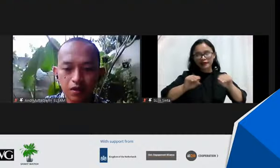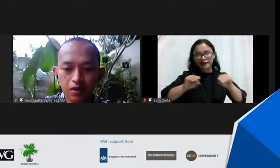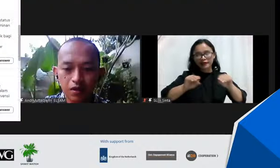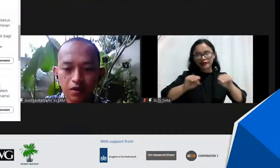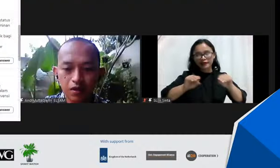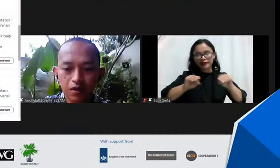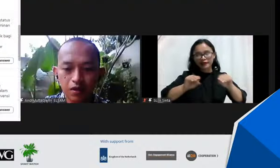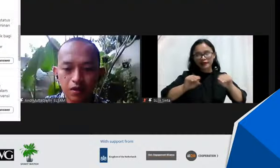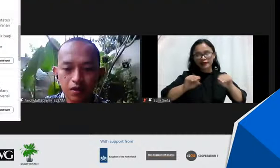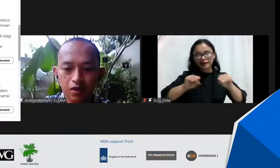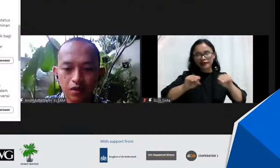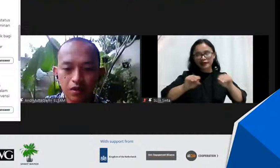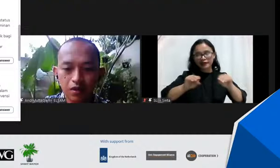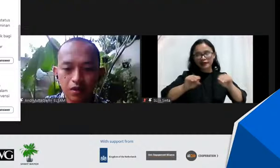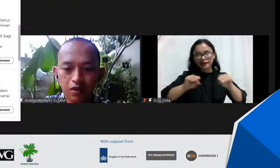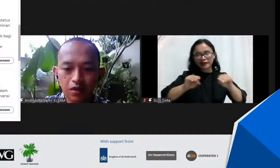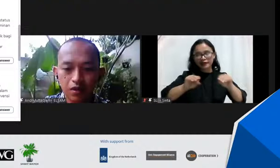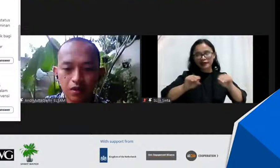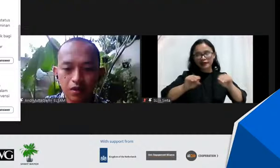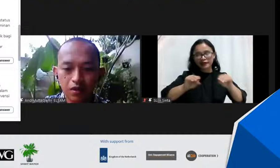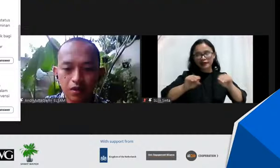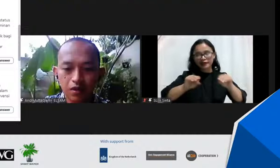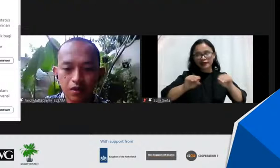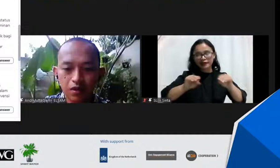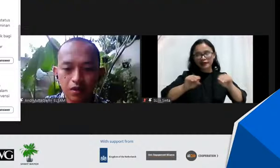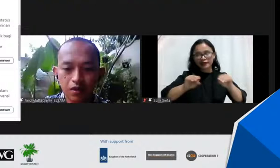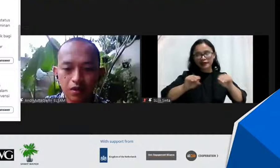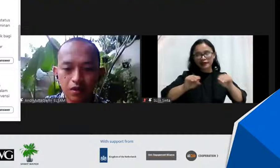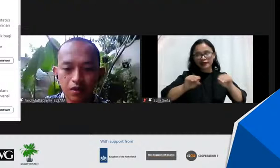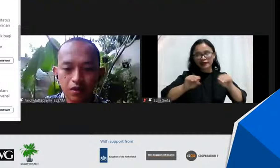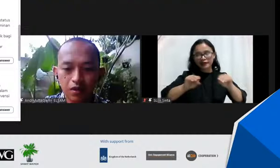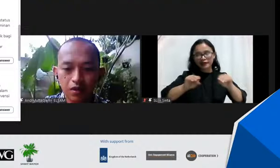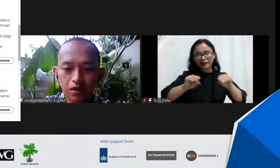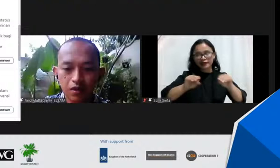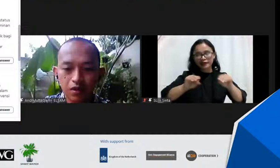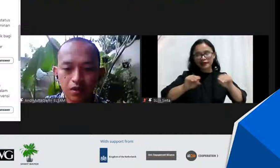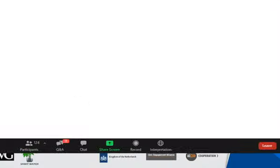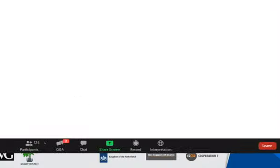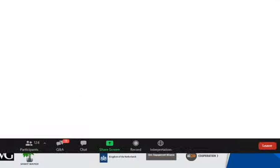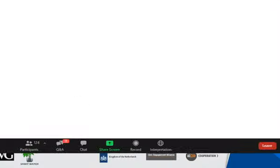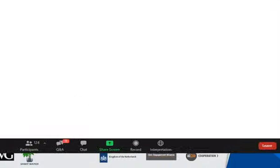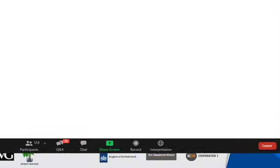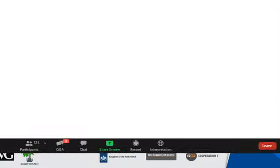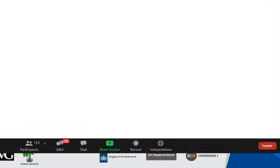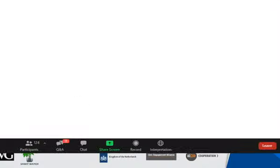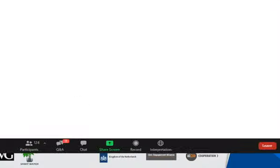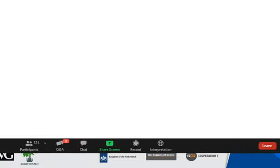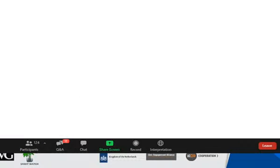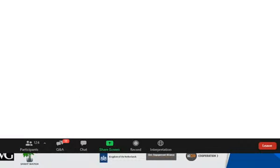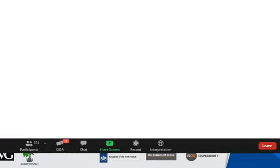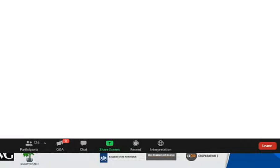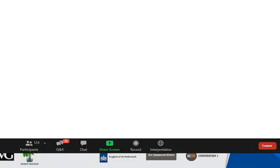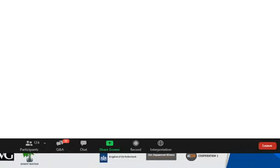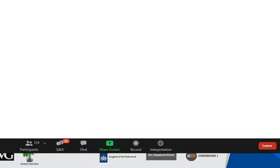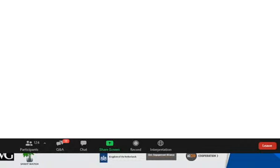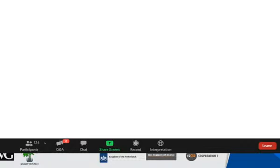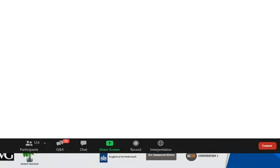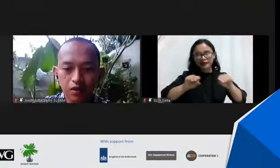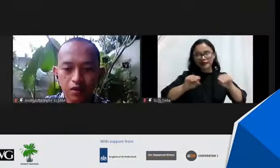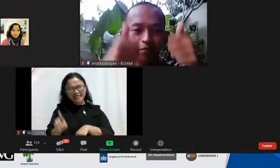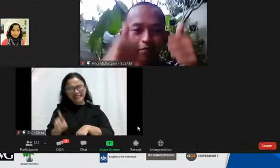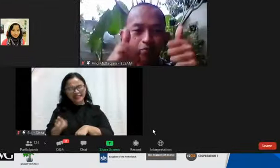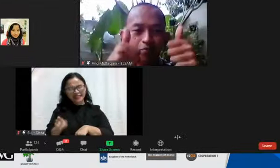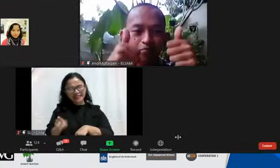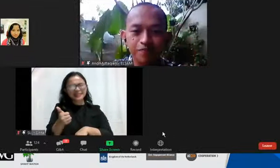.00 dan saya mohon izin untuk para pembicara semoga berkenan untuk bertahan Mungkin sekitar 30 menit lagi untuk